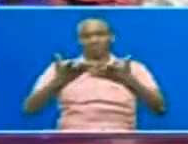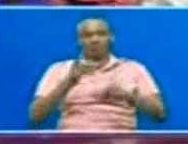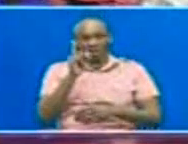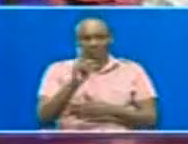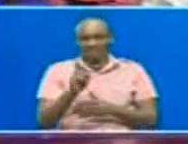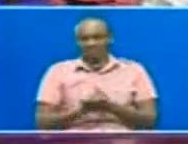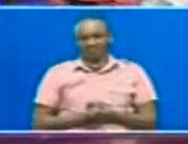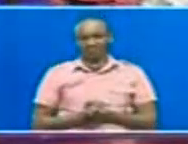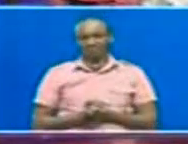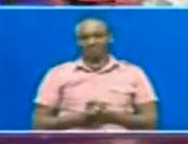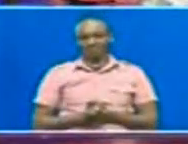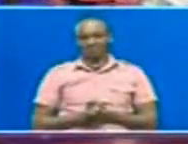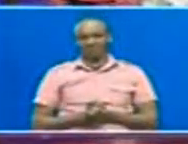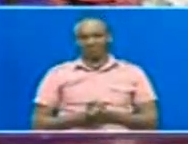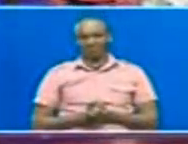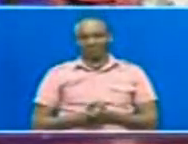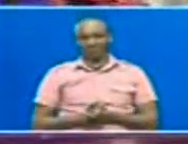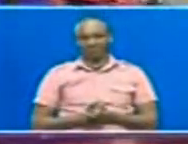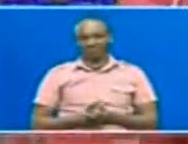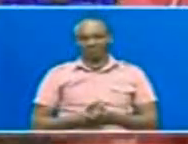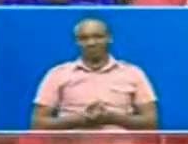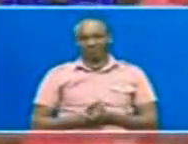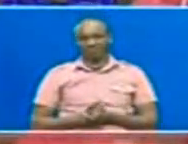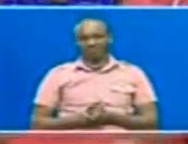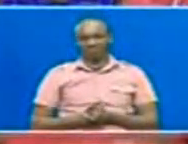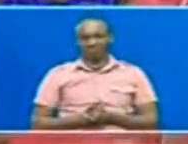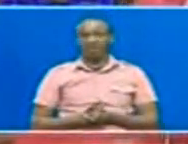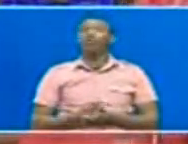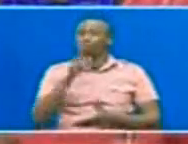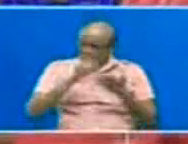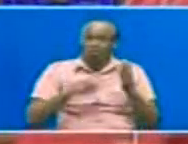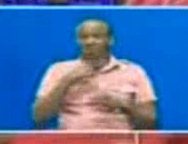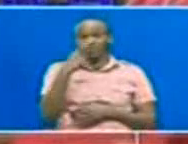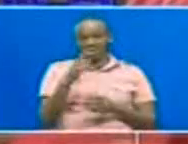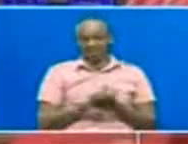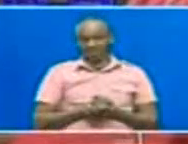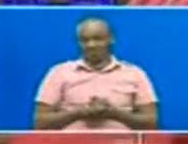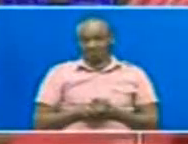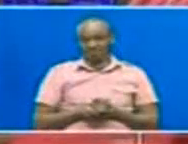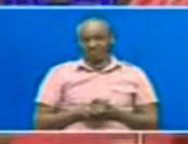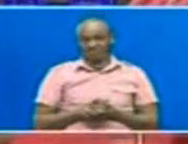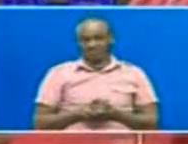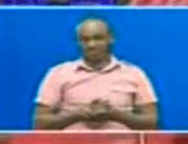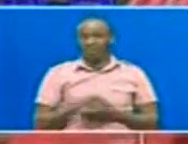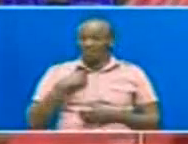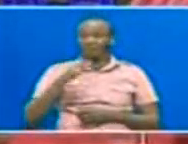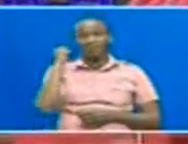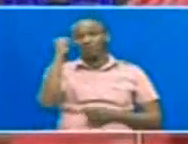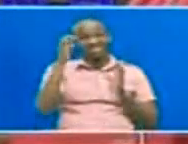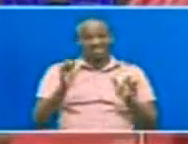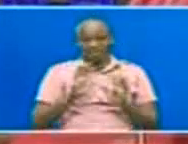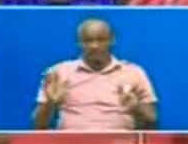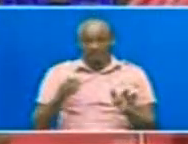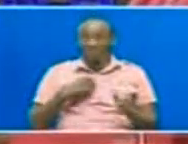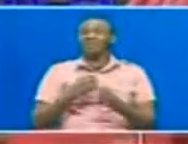1 minute. Haraka. First of all, kila naweza kusema. Kila yote. Mimi si politician, si mtu wa siasa.